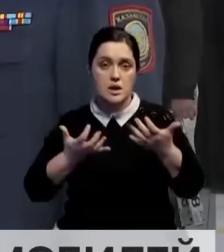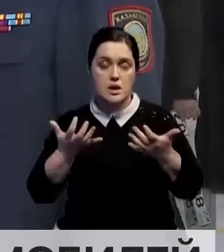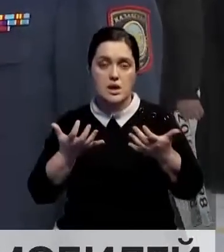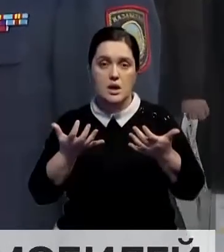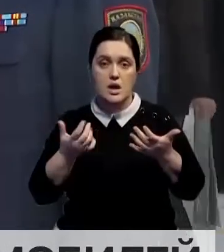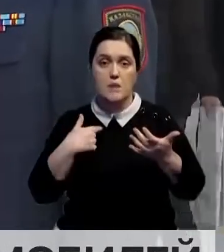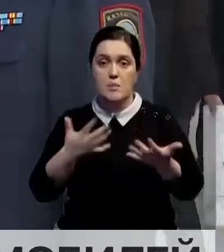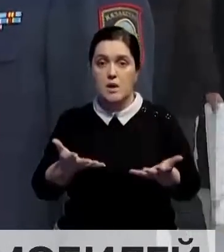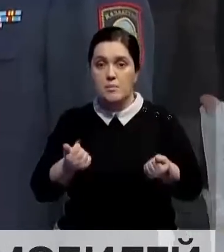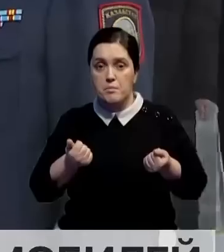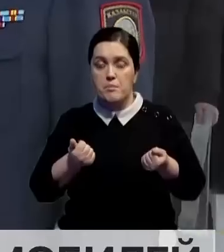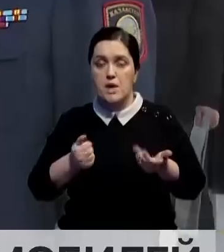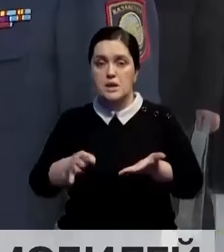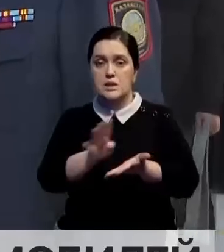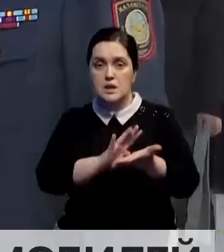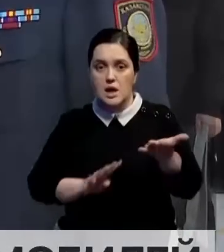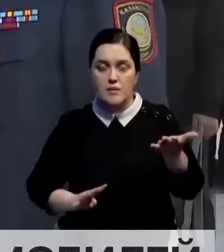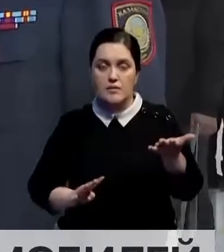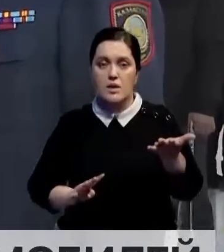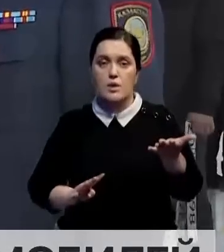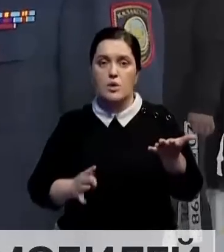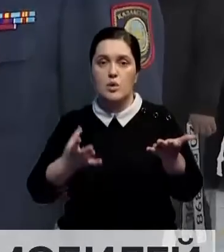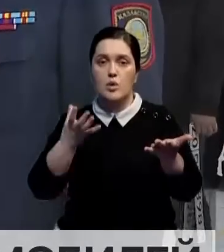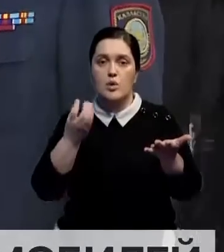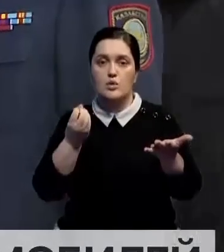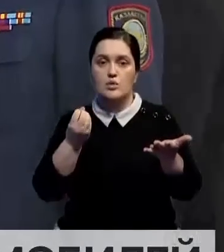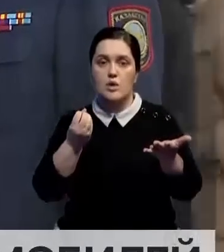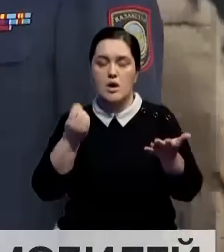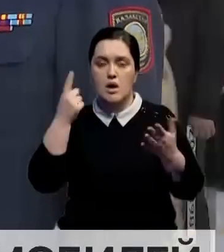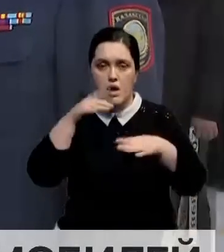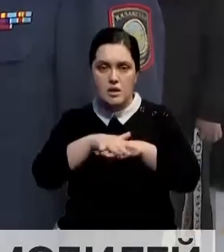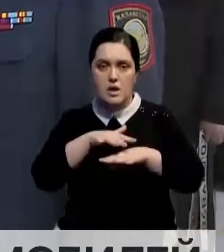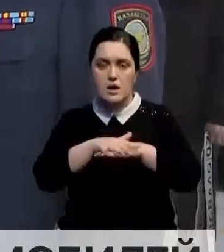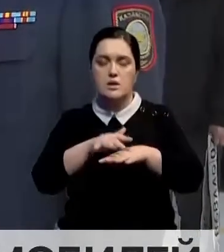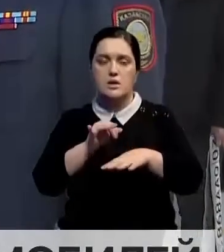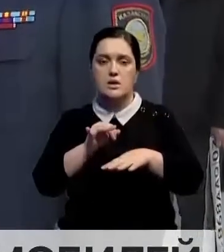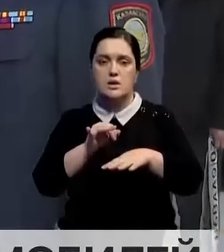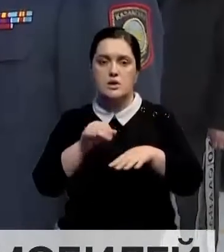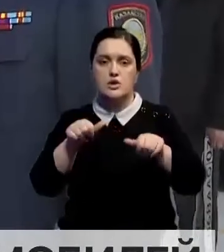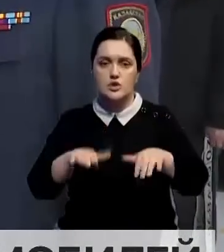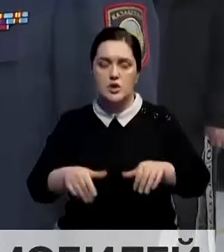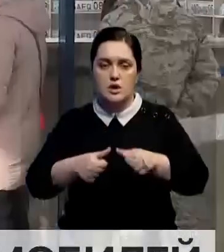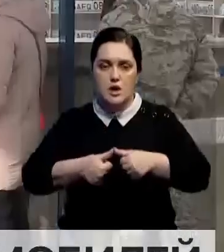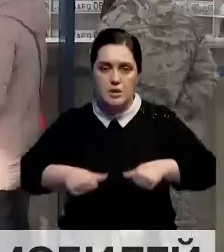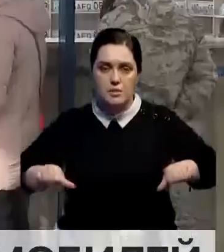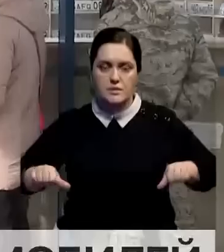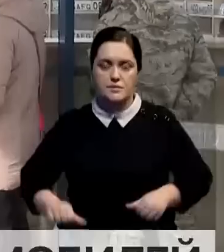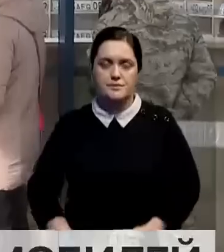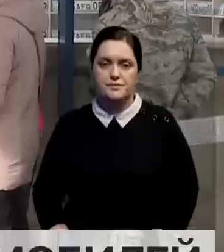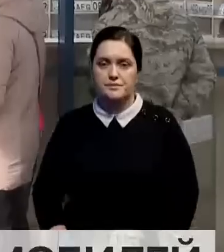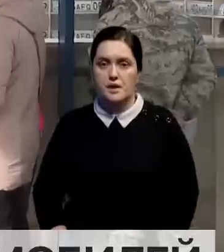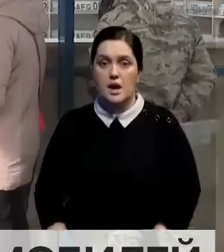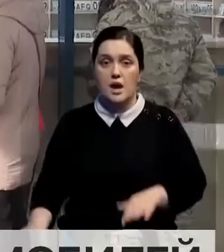что принимаем заявление, мы делаем своеобразный анализ и принимаем решение комиссионно.